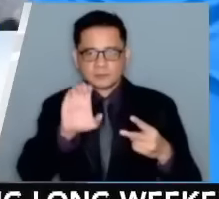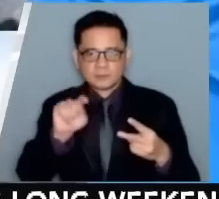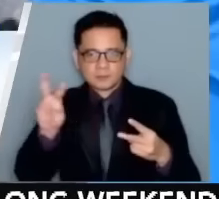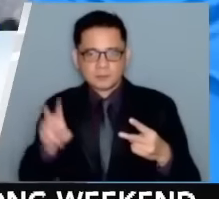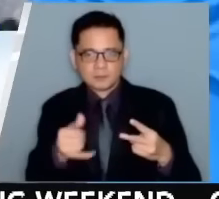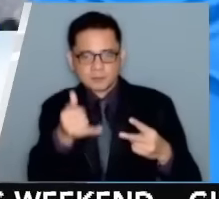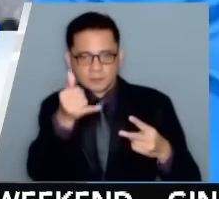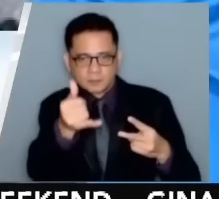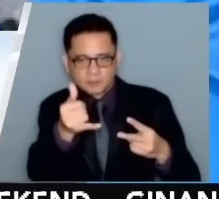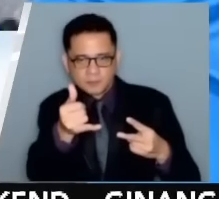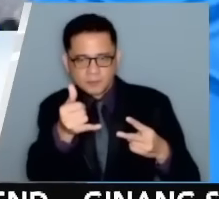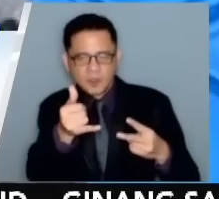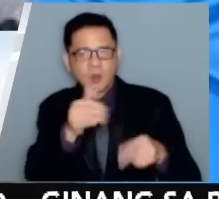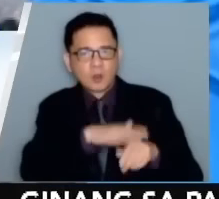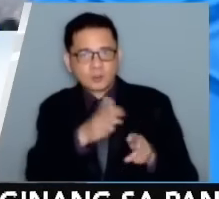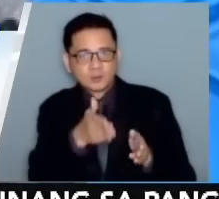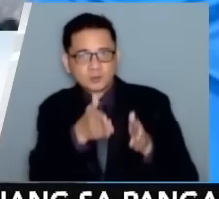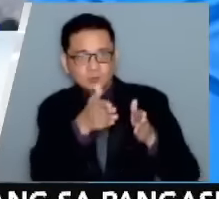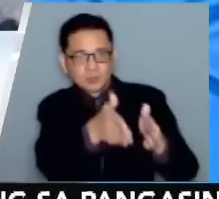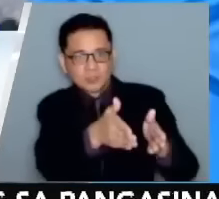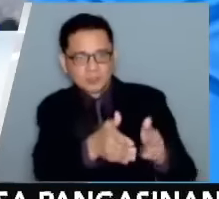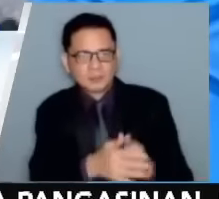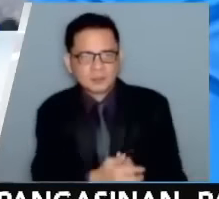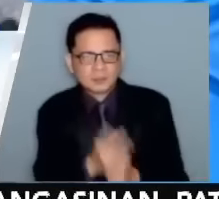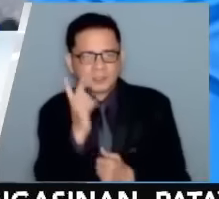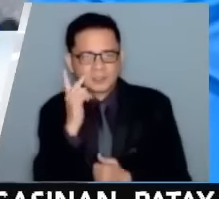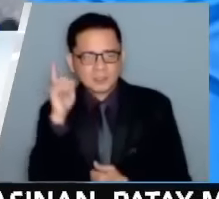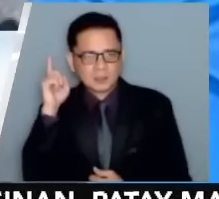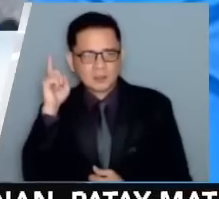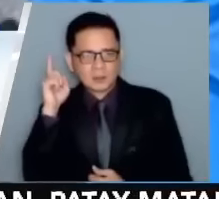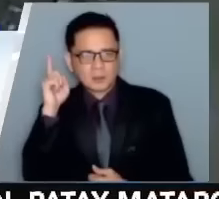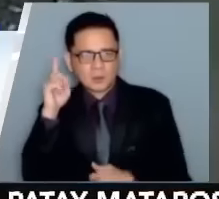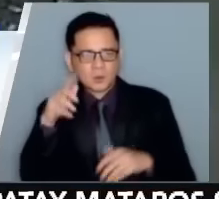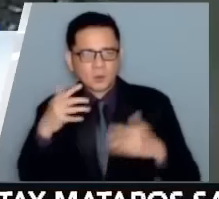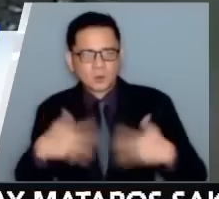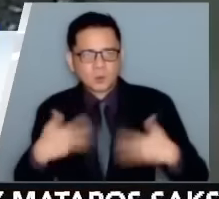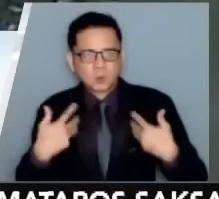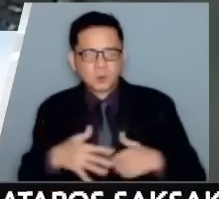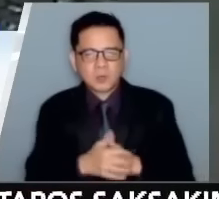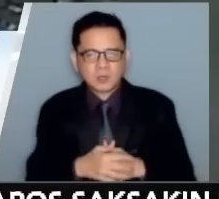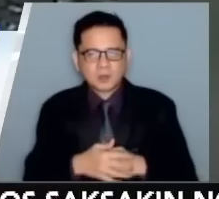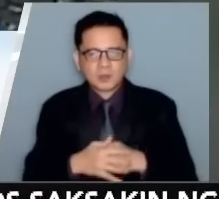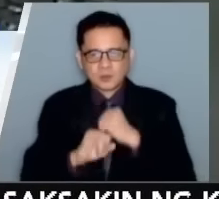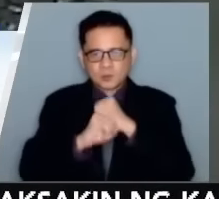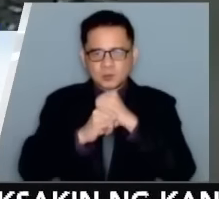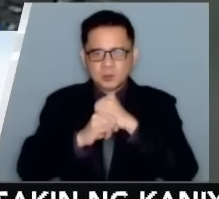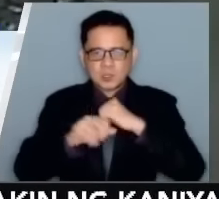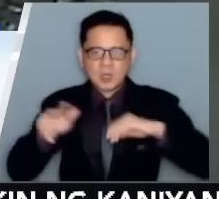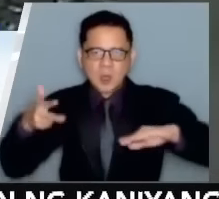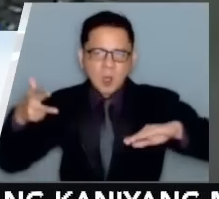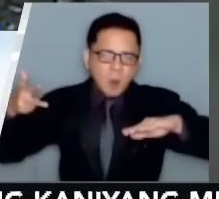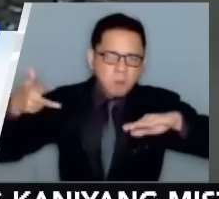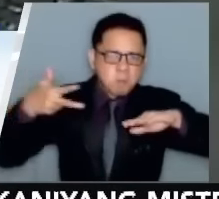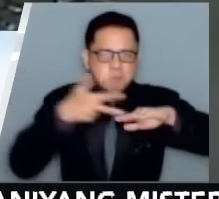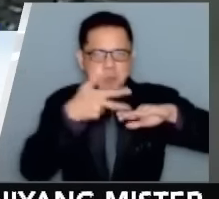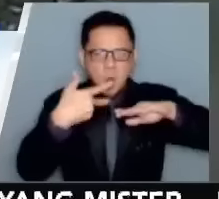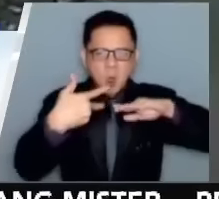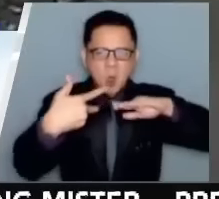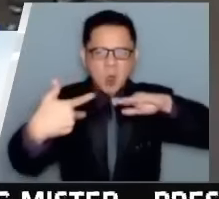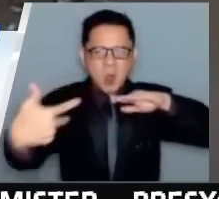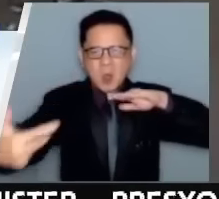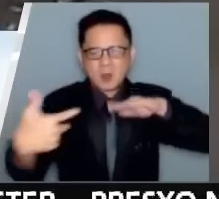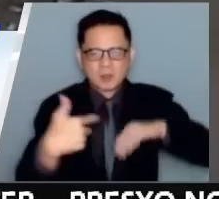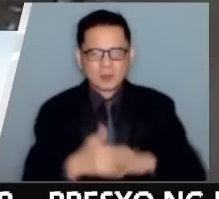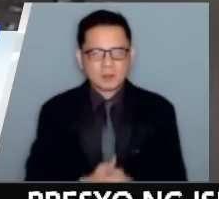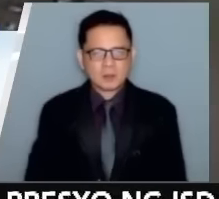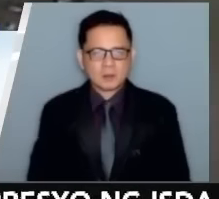tigbawan Iloilo makikita ang pagdating ng isang modern jeep dumao at umikot ito sa kalsada at sumalpok